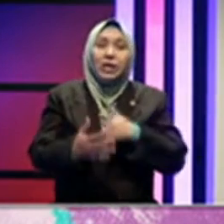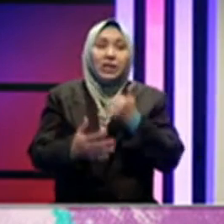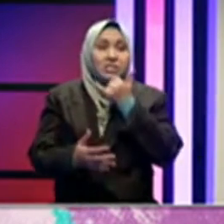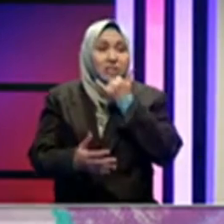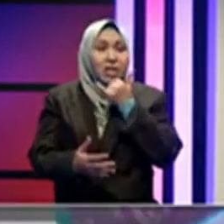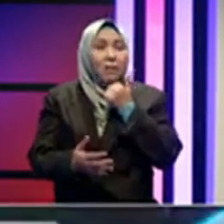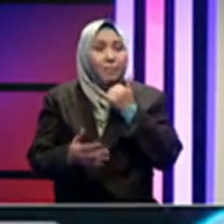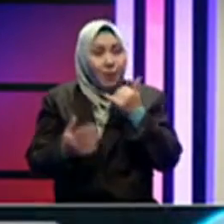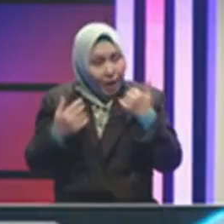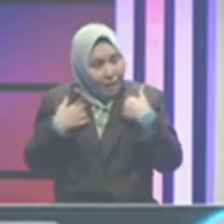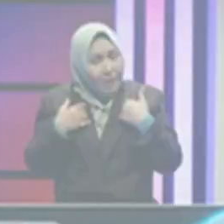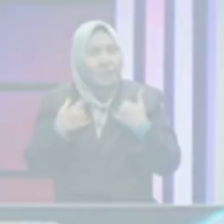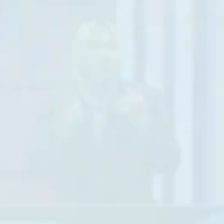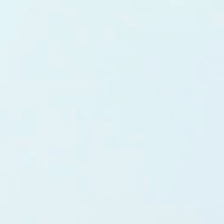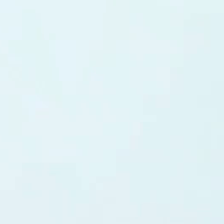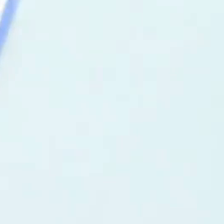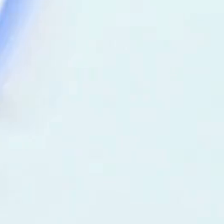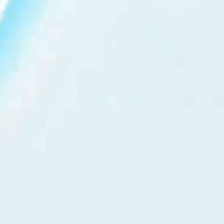Ilmu juga ya